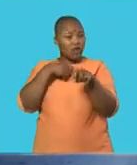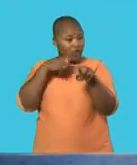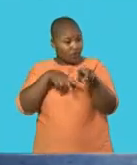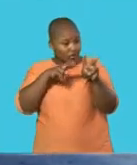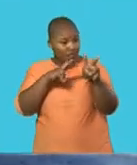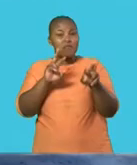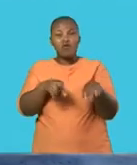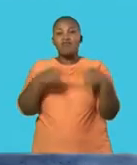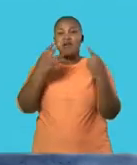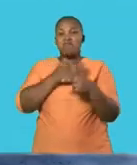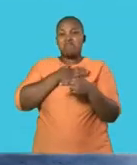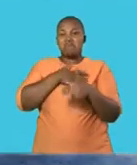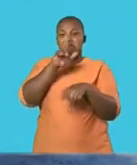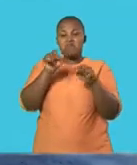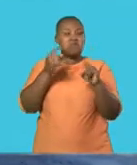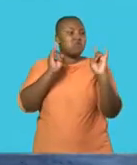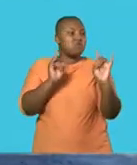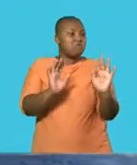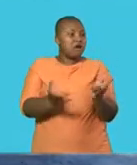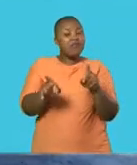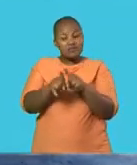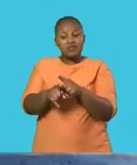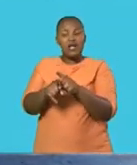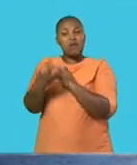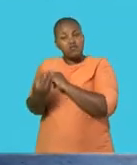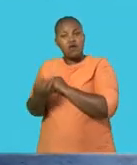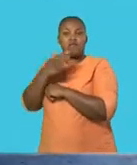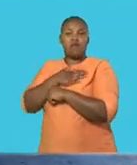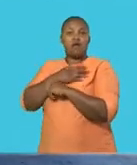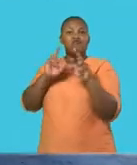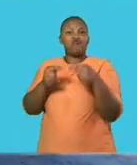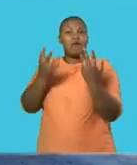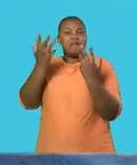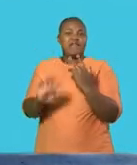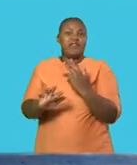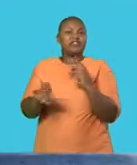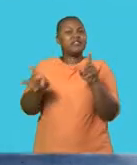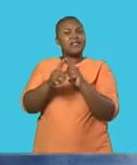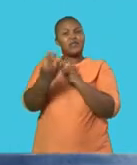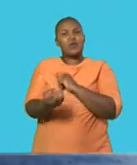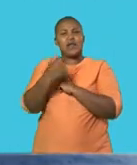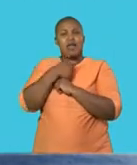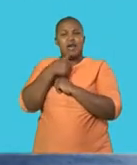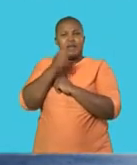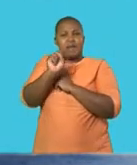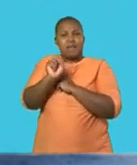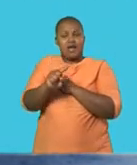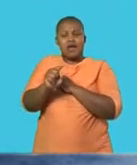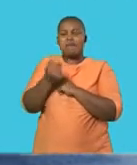nami wadlwengulwa as well. So into engenze ukuthi ngime ukuthi ngoba umntana nami uye yedwa loya eyami inhloso ukuthi